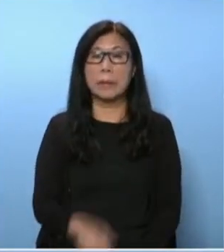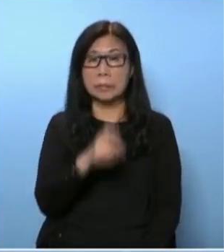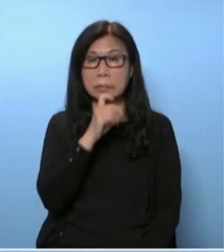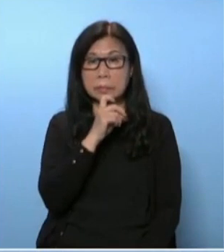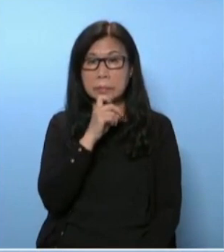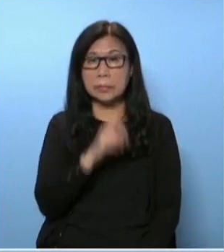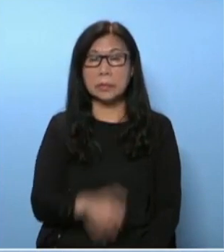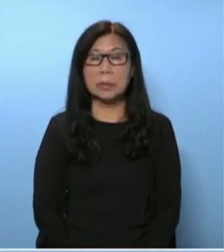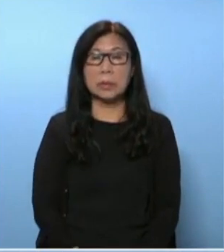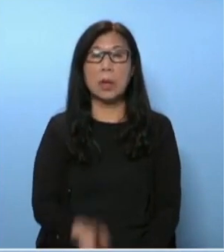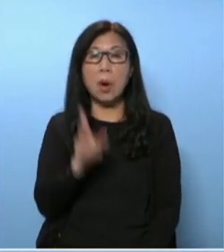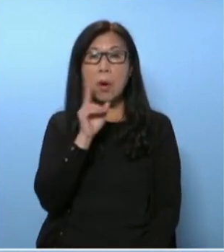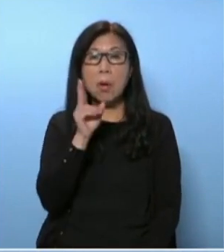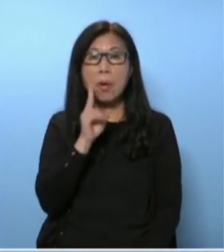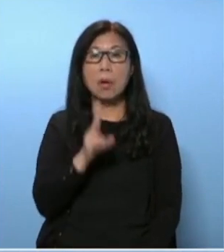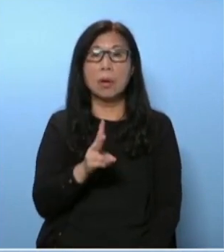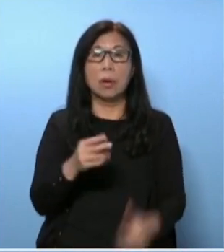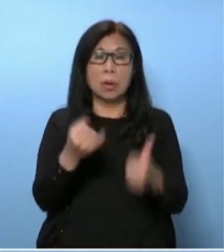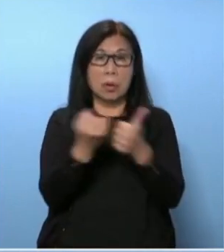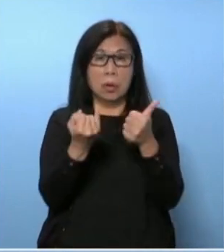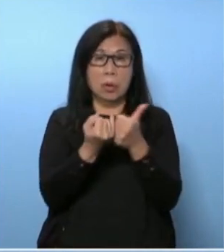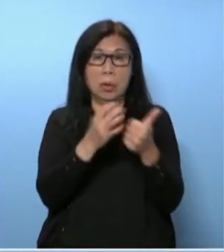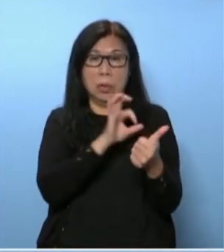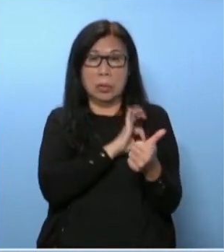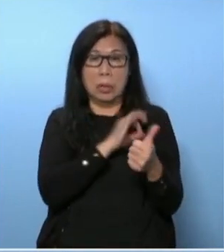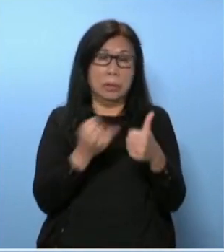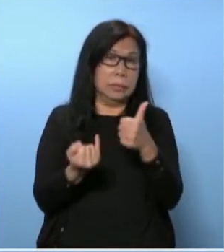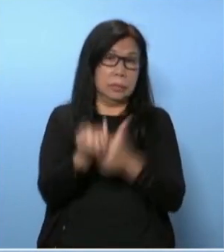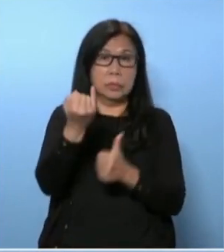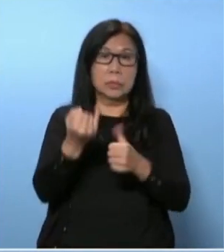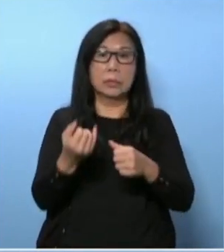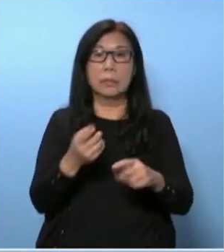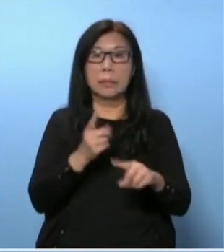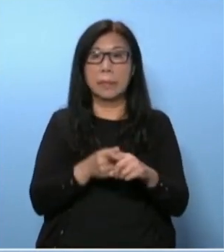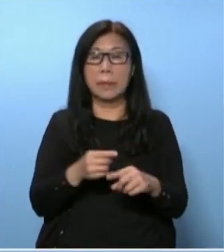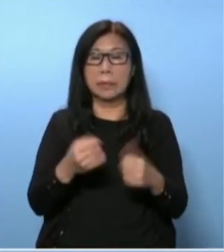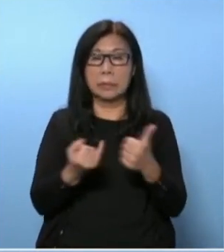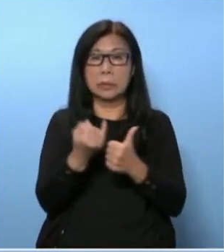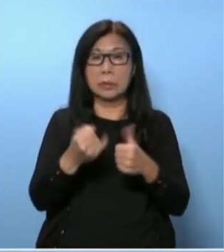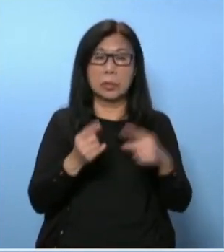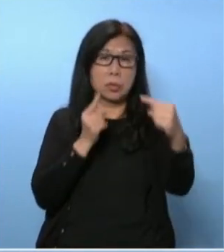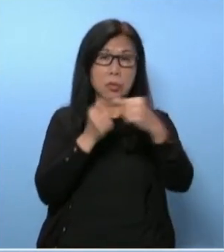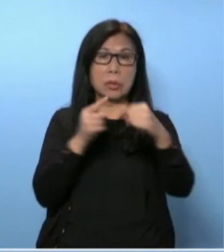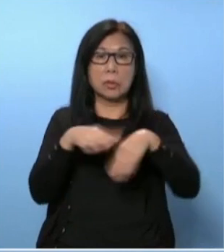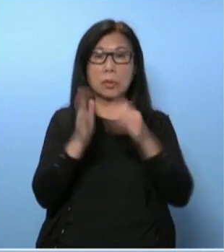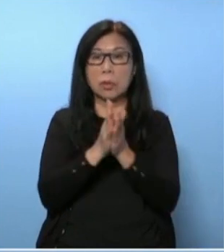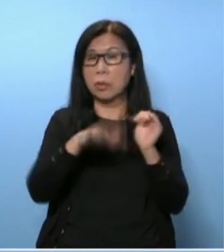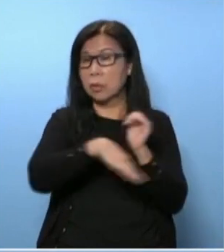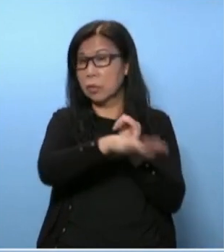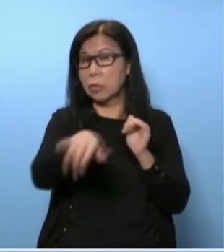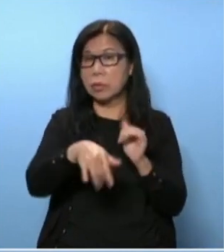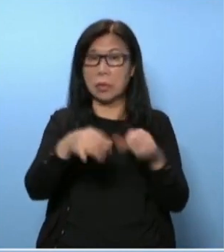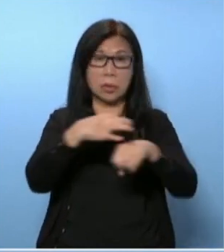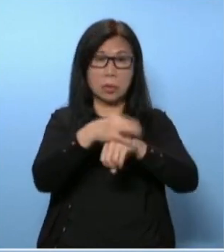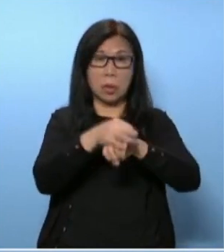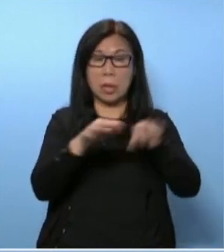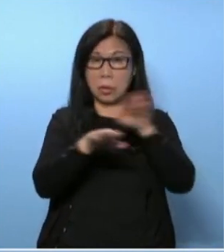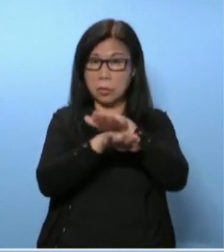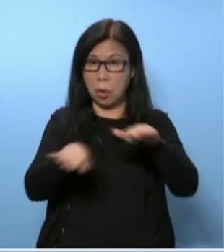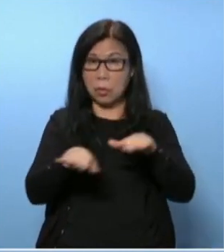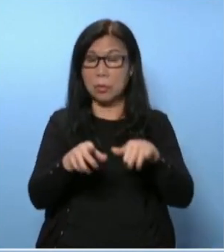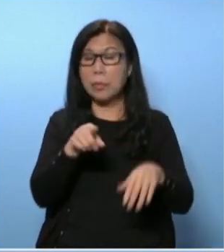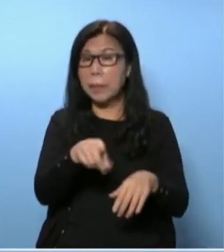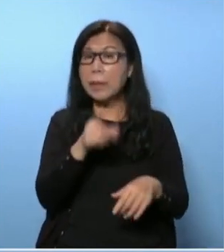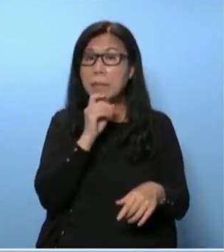係明顯地學生會，如果係違反咗佢哋嘅宗旨，同埋涉及到呢個國家安全嘅問題，